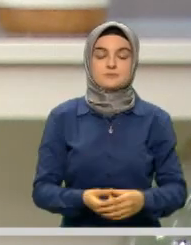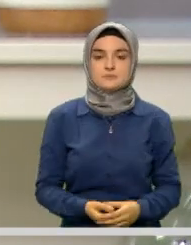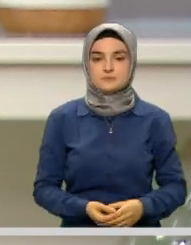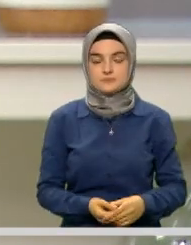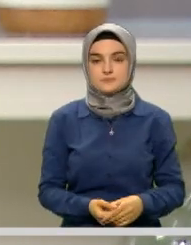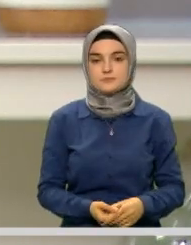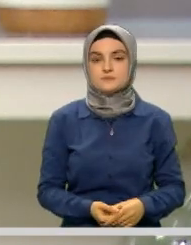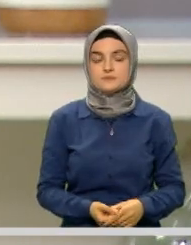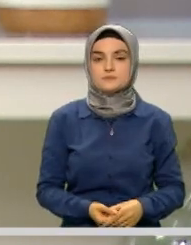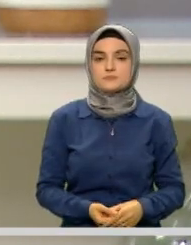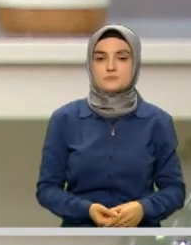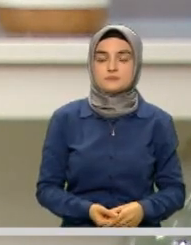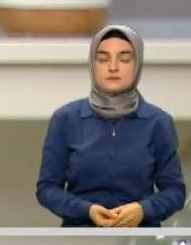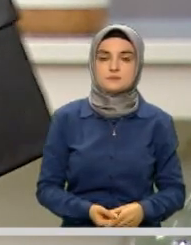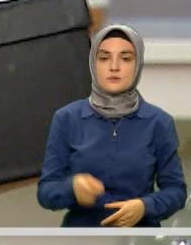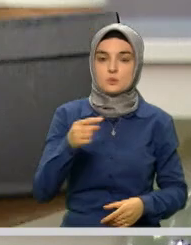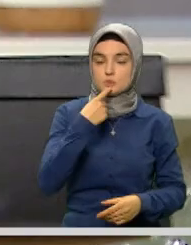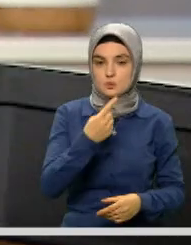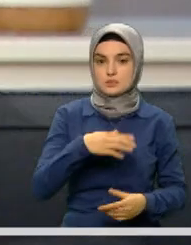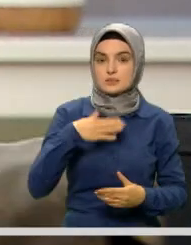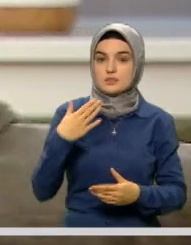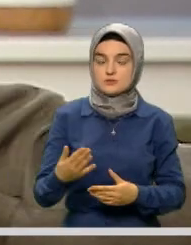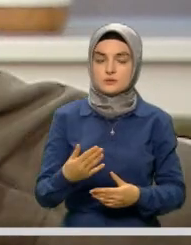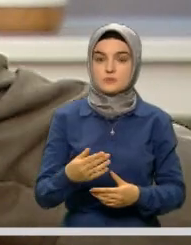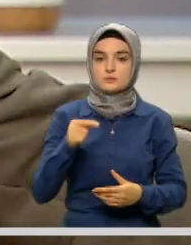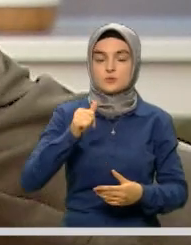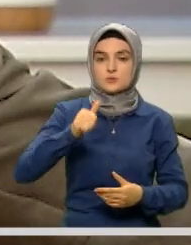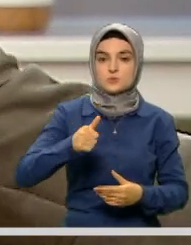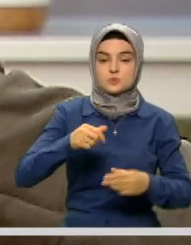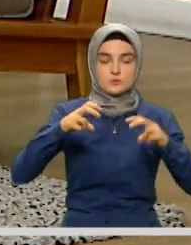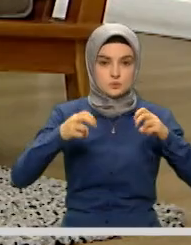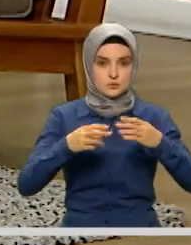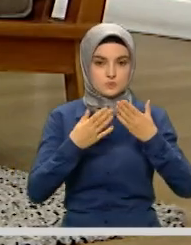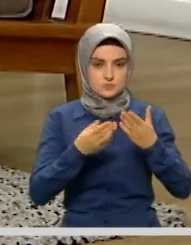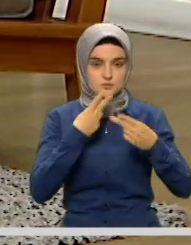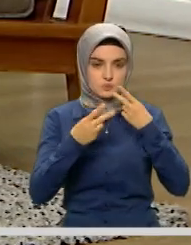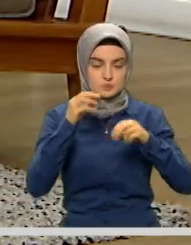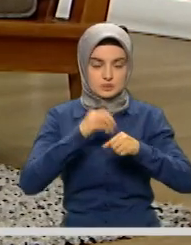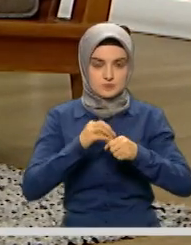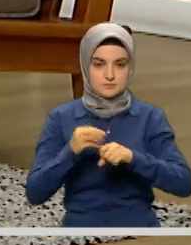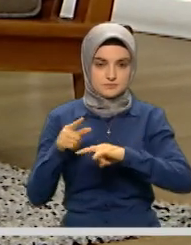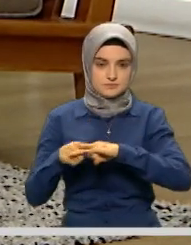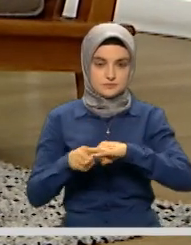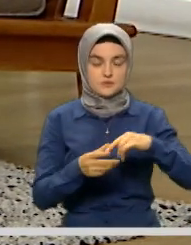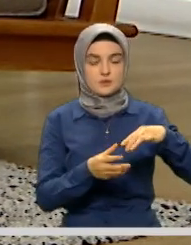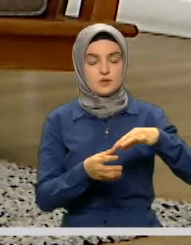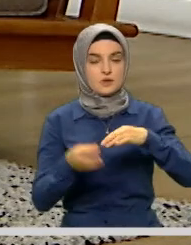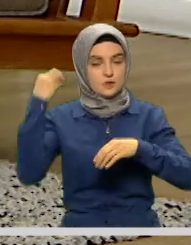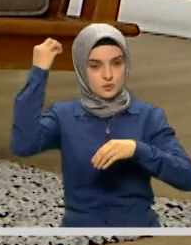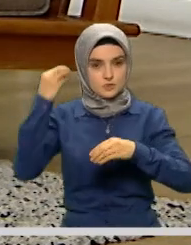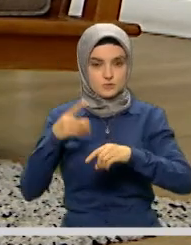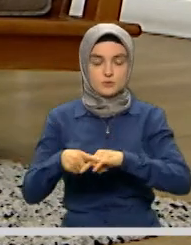göndereceğiz inşallah efendim. Bunu da aktardıktan sonra artık günün konusunu konuşmak üzere hocama dönüyorum. Harun hocam hoş geldiniz. Hoş bulduk İlknur